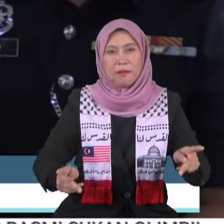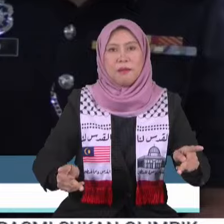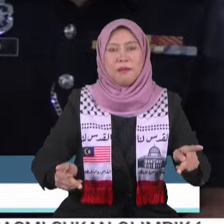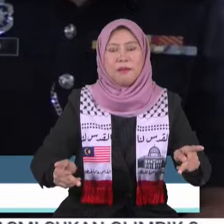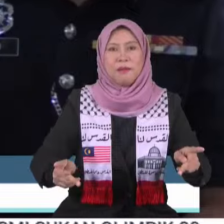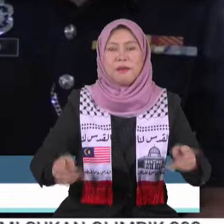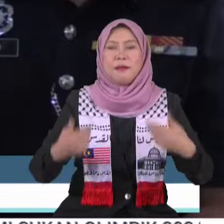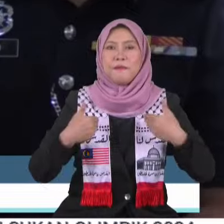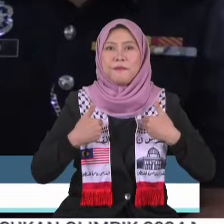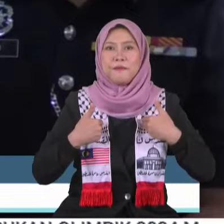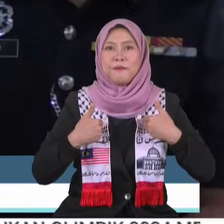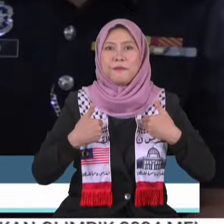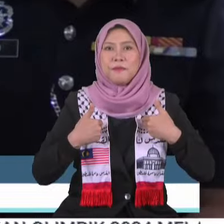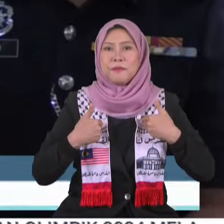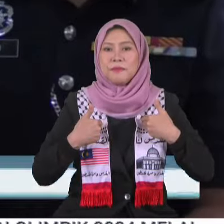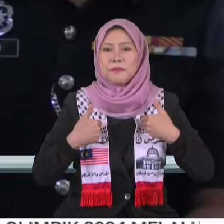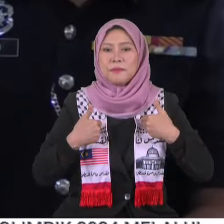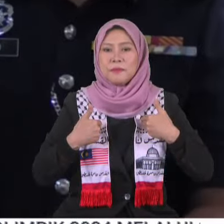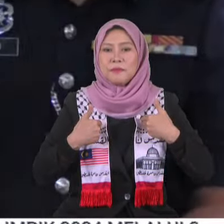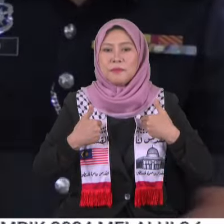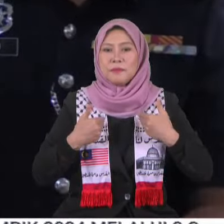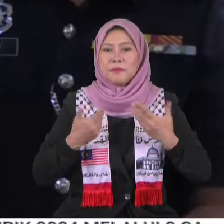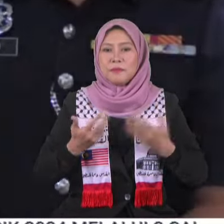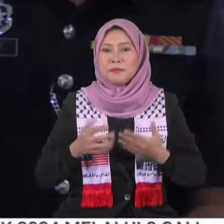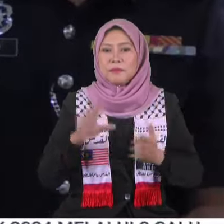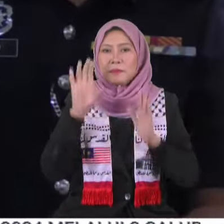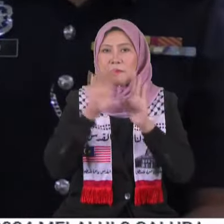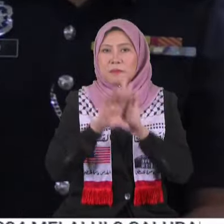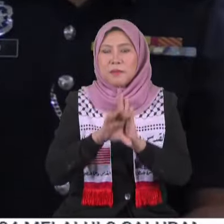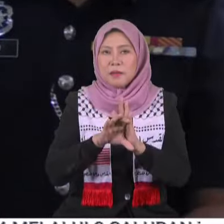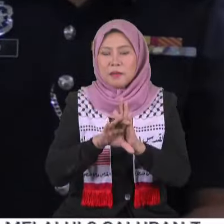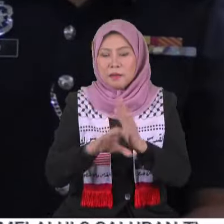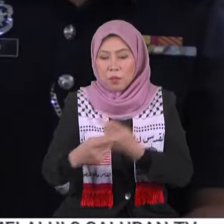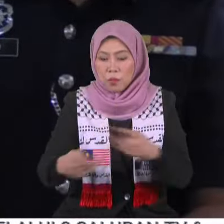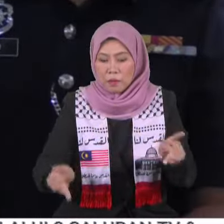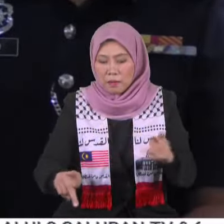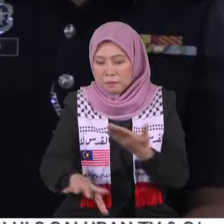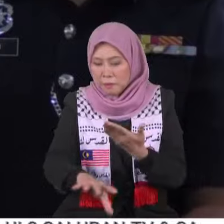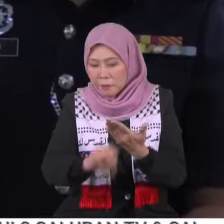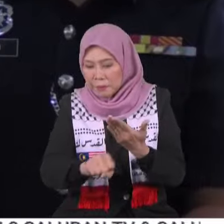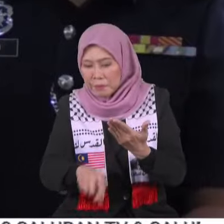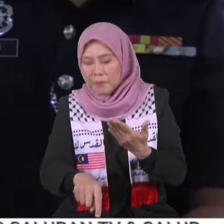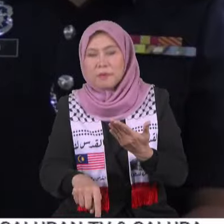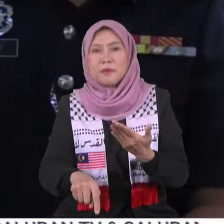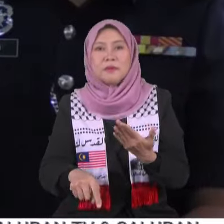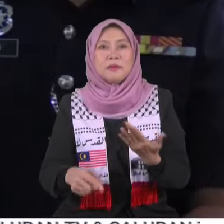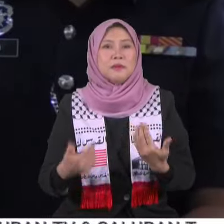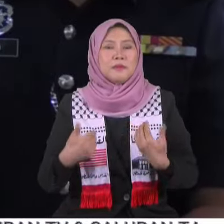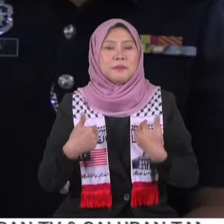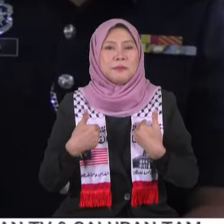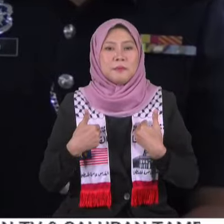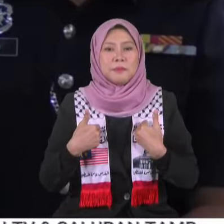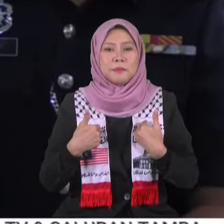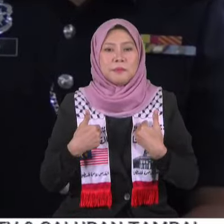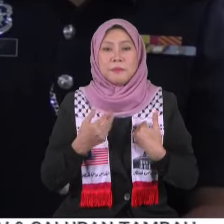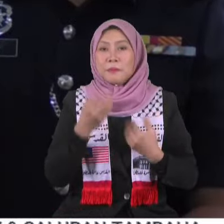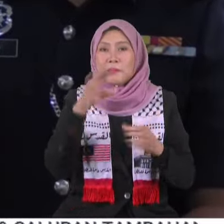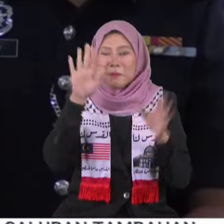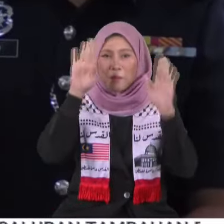terdapat campuran bungkusan-bungkusan makanan seperti mie segera dan juga makanan-makanan